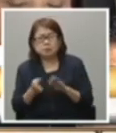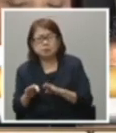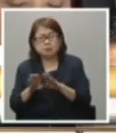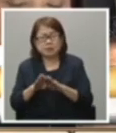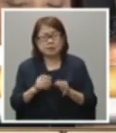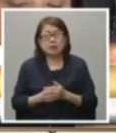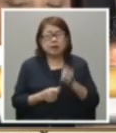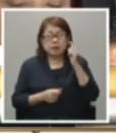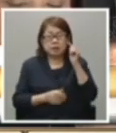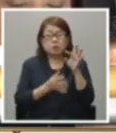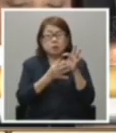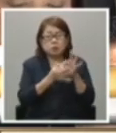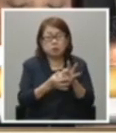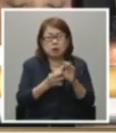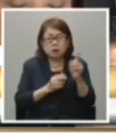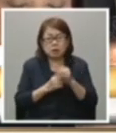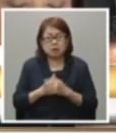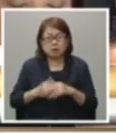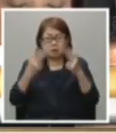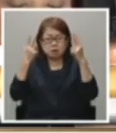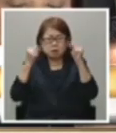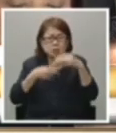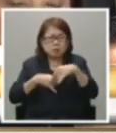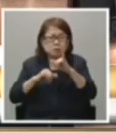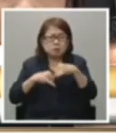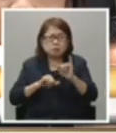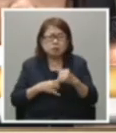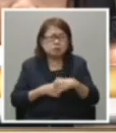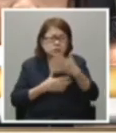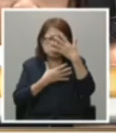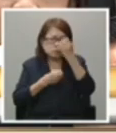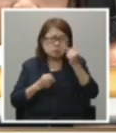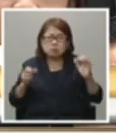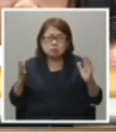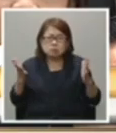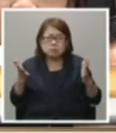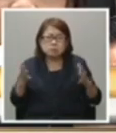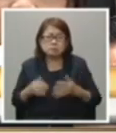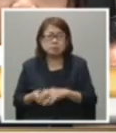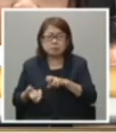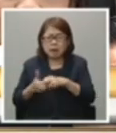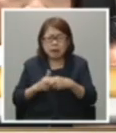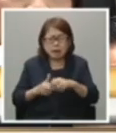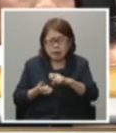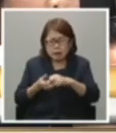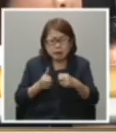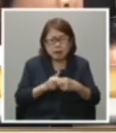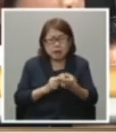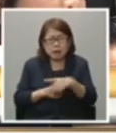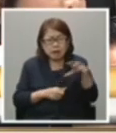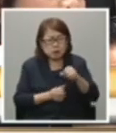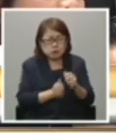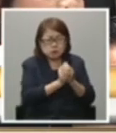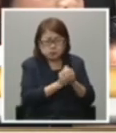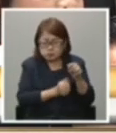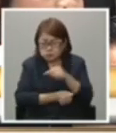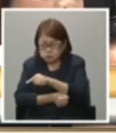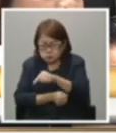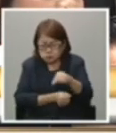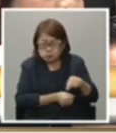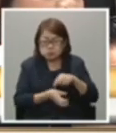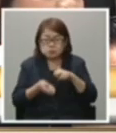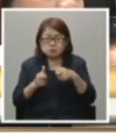ากังวลนะคะท่านนายกไม่เคยสนใจกับผลกระทบที่กำลังเกิดขึ้นอยู่ณขนาด